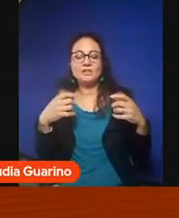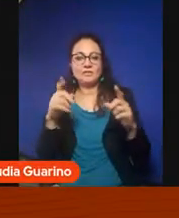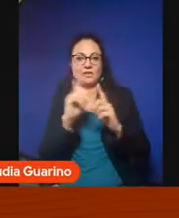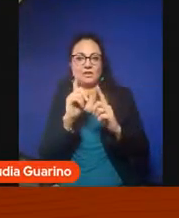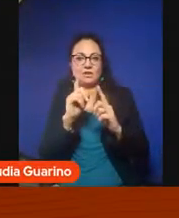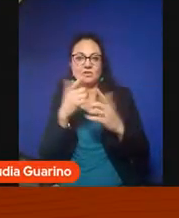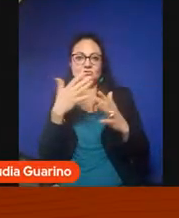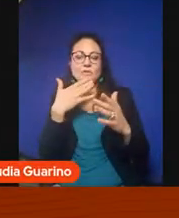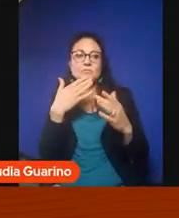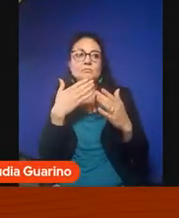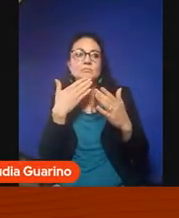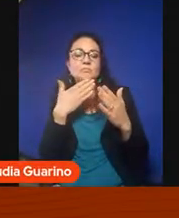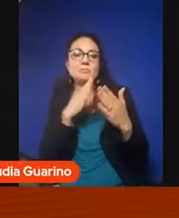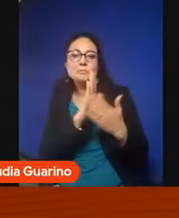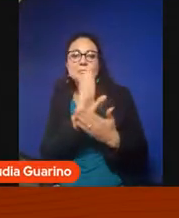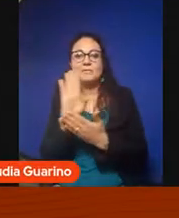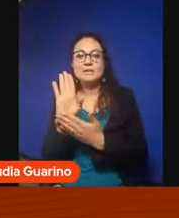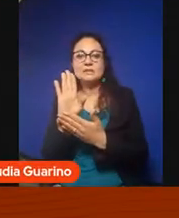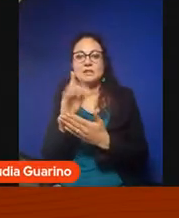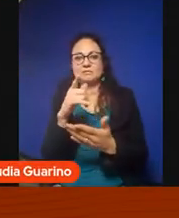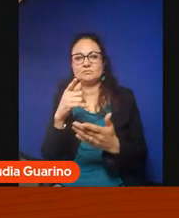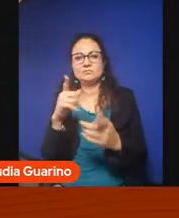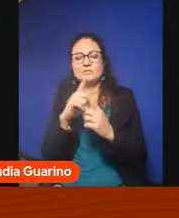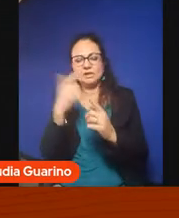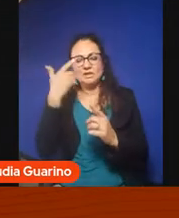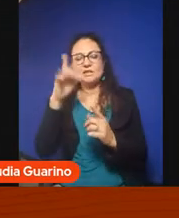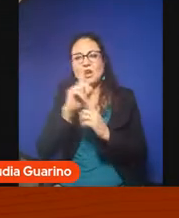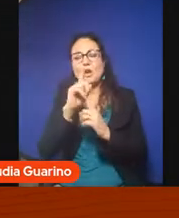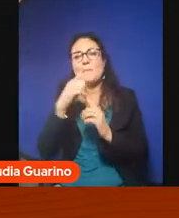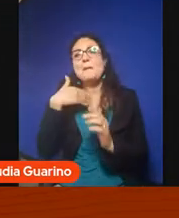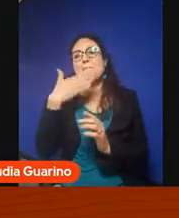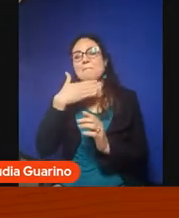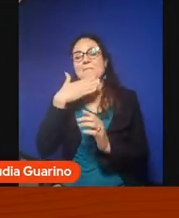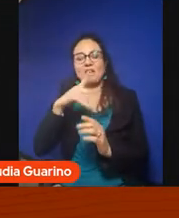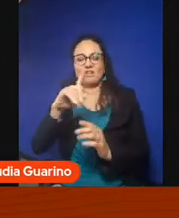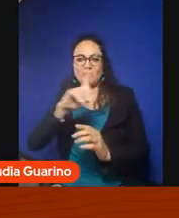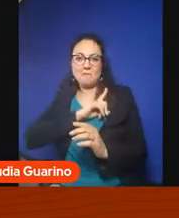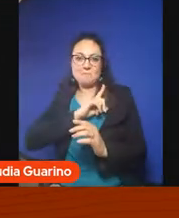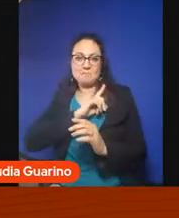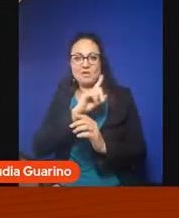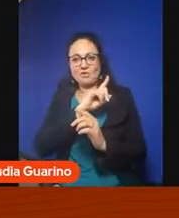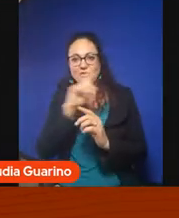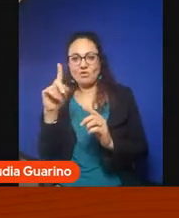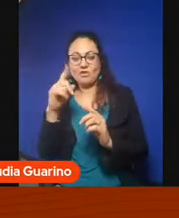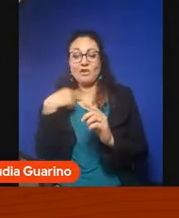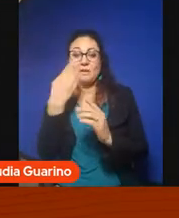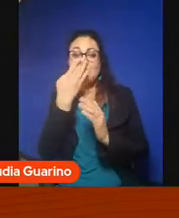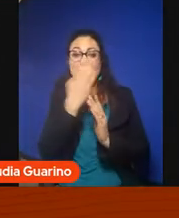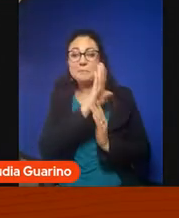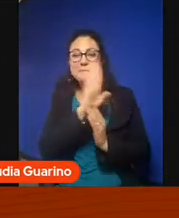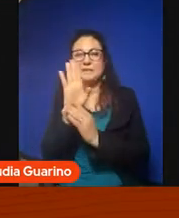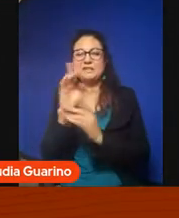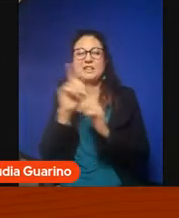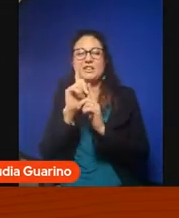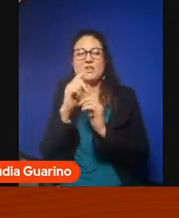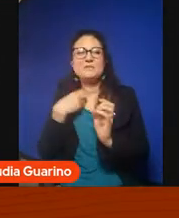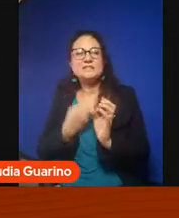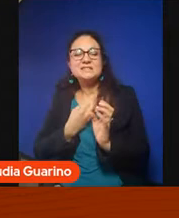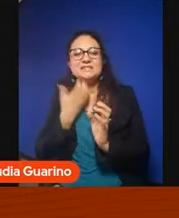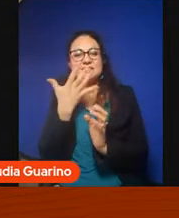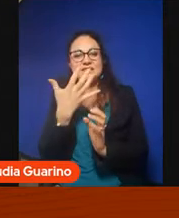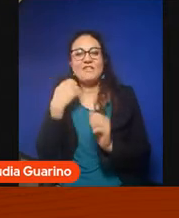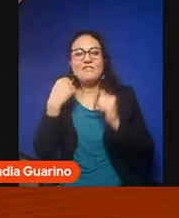Dunque, prendo un merito che non è mio e forse lo presento in una maniera esasperante, però penso che può